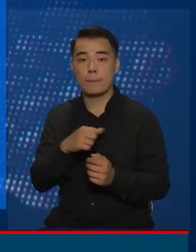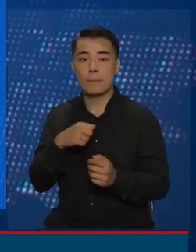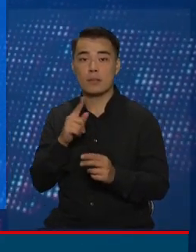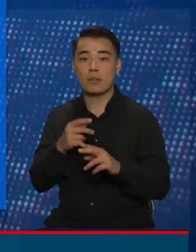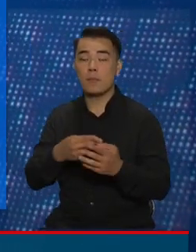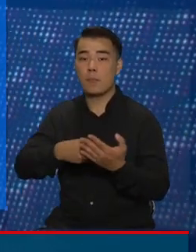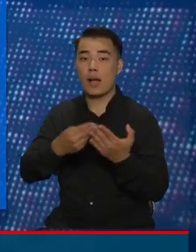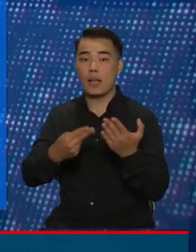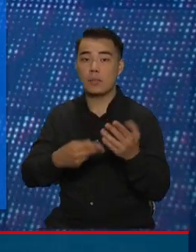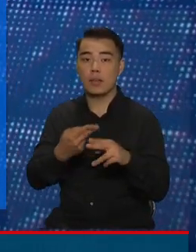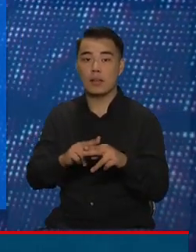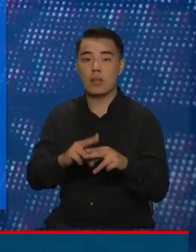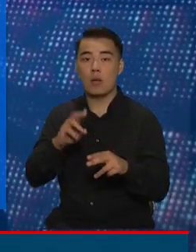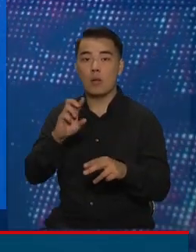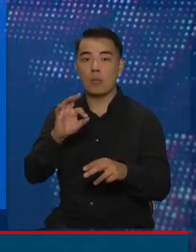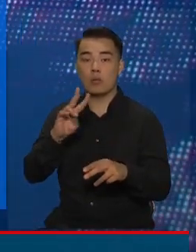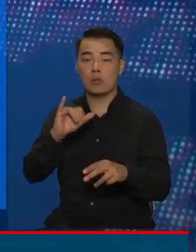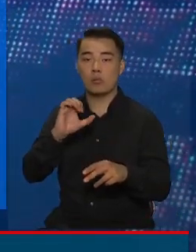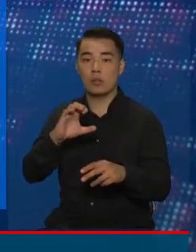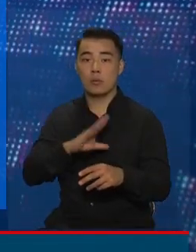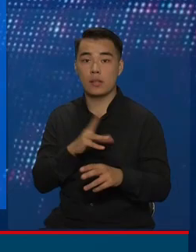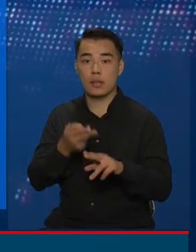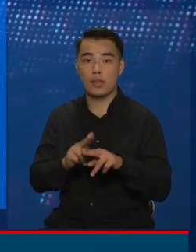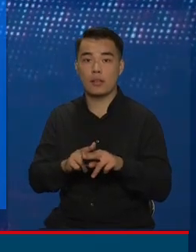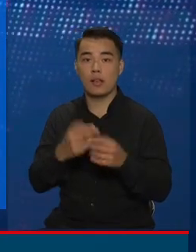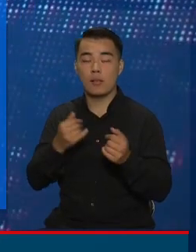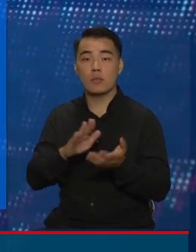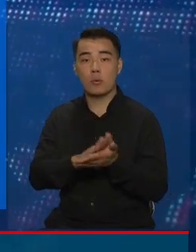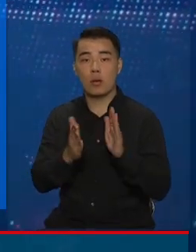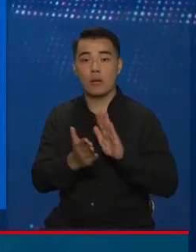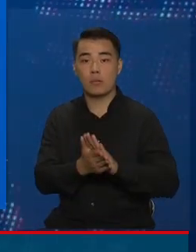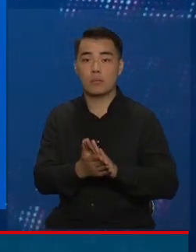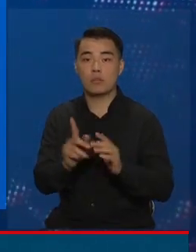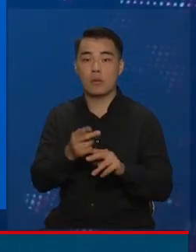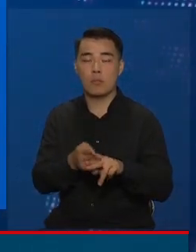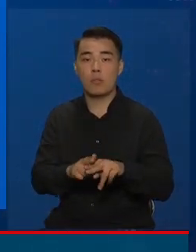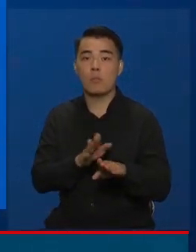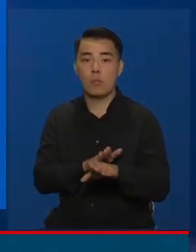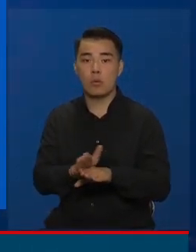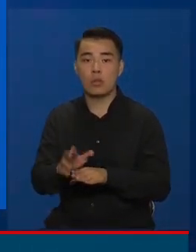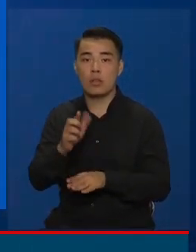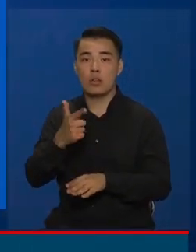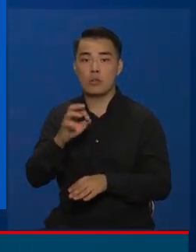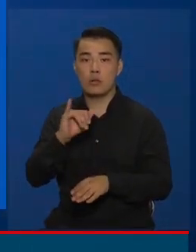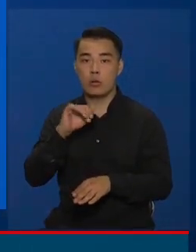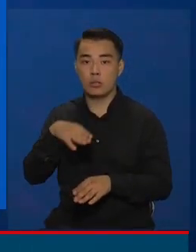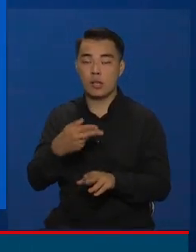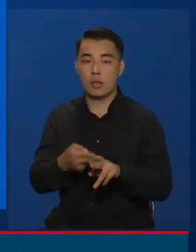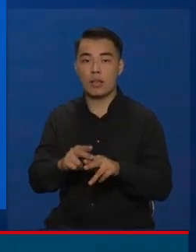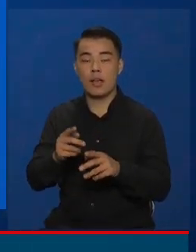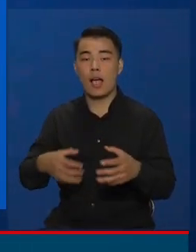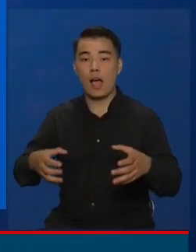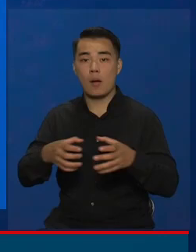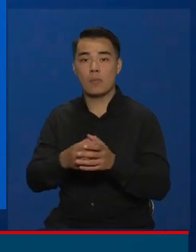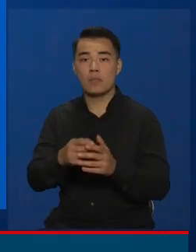қол қою бонусын төледі. Бұл енді бұл келісім шартта аумақ толықтай жаңағы Голтенгр Эстейт